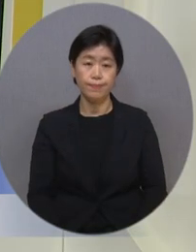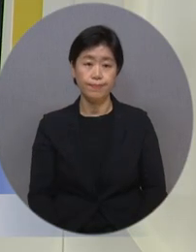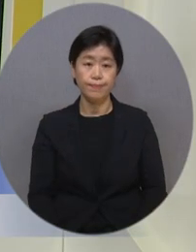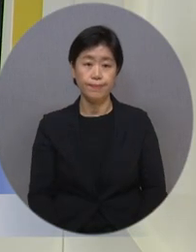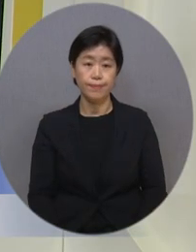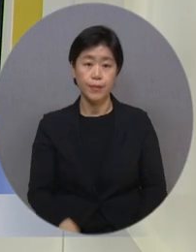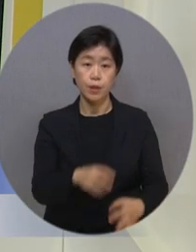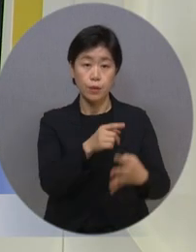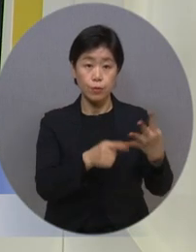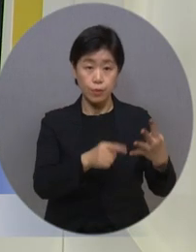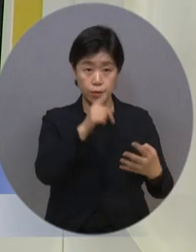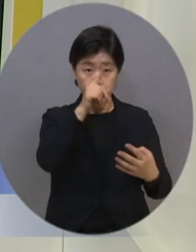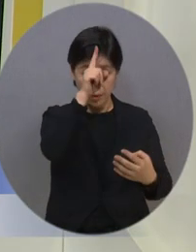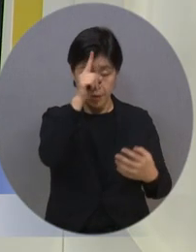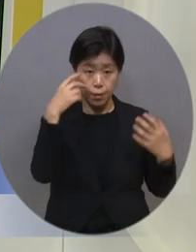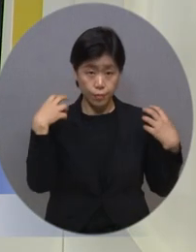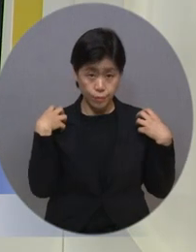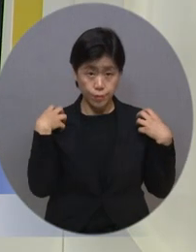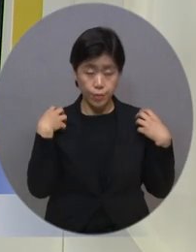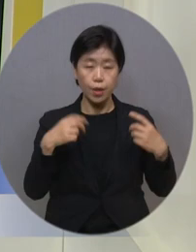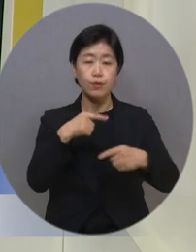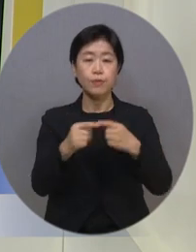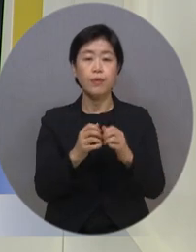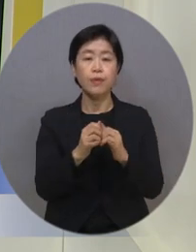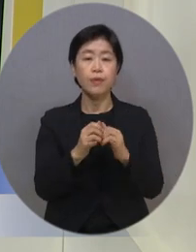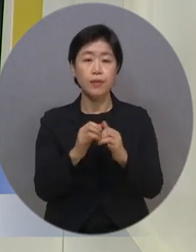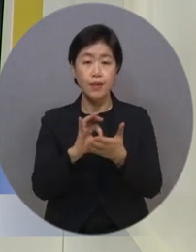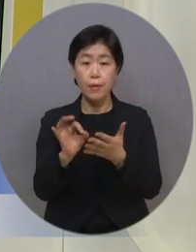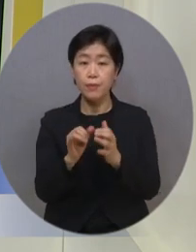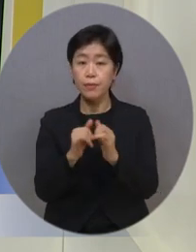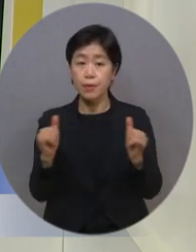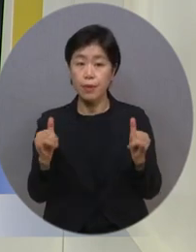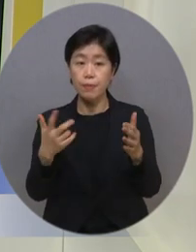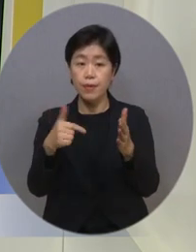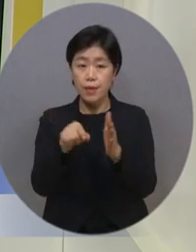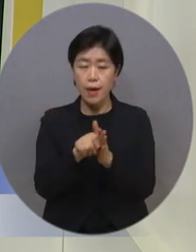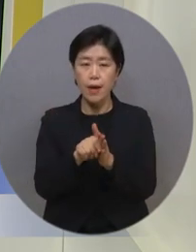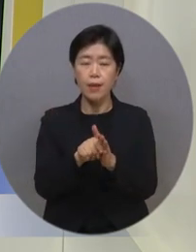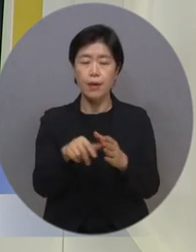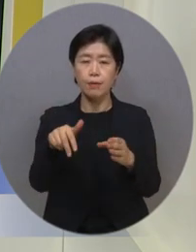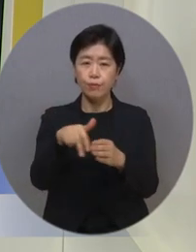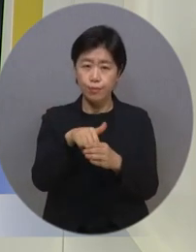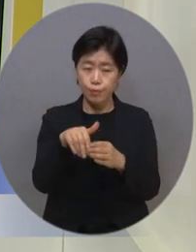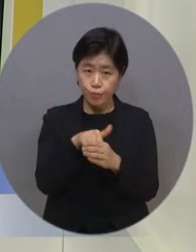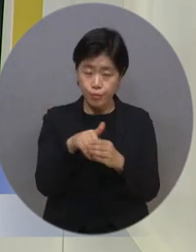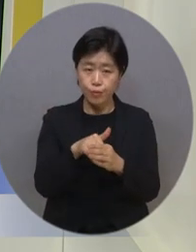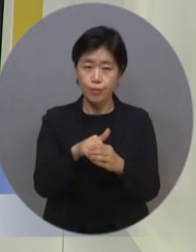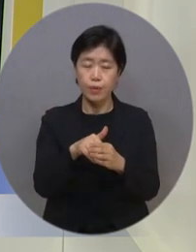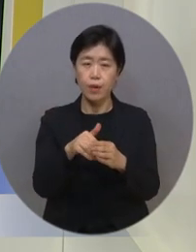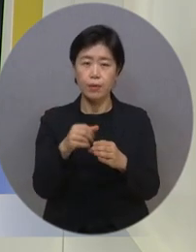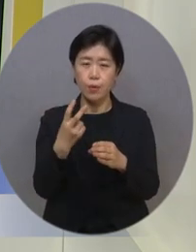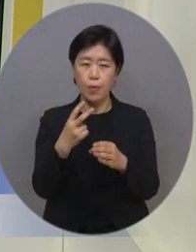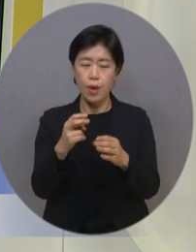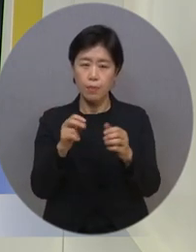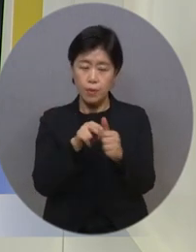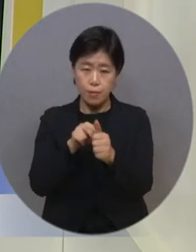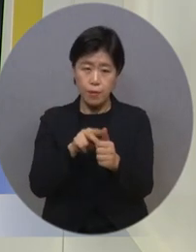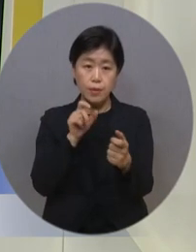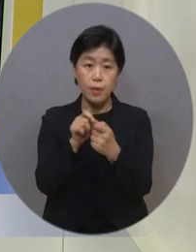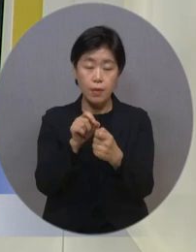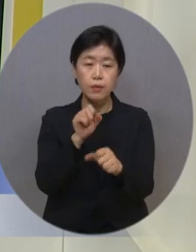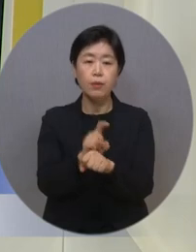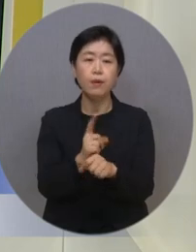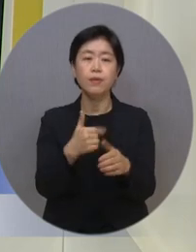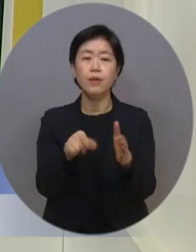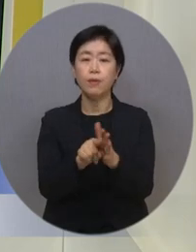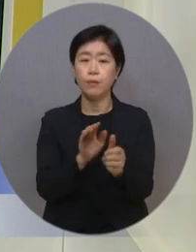뉴스입니다 윤석열 정부가 수월을 사용하는 국민들의 정보와 문화 접근성을 높이기 위한 계획을 발표했습니다